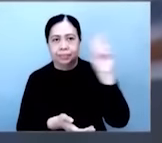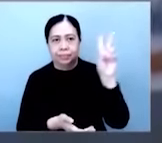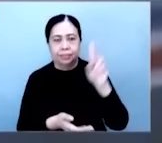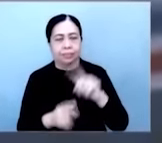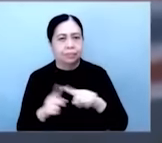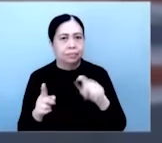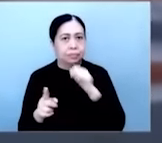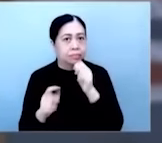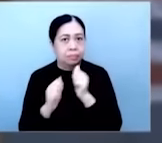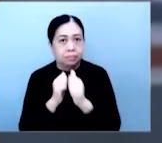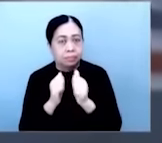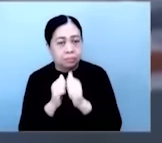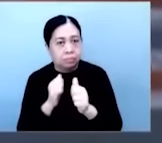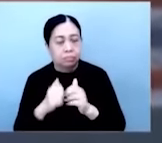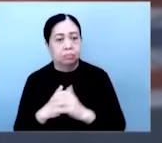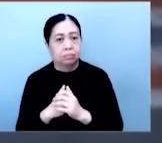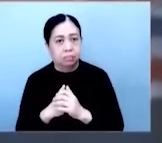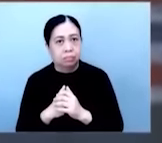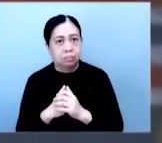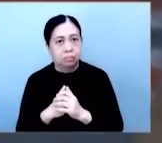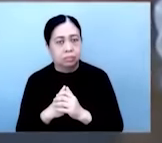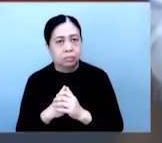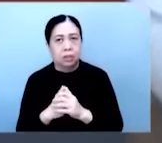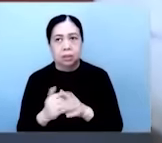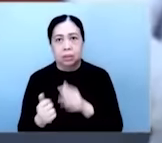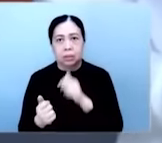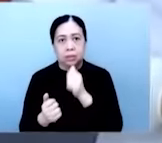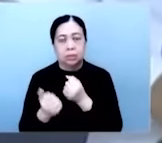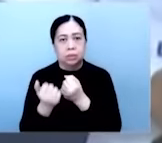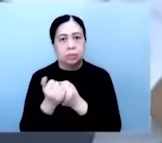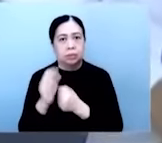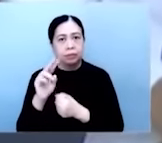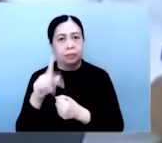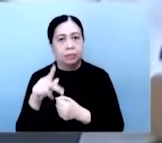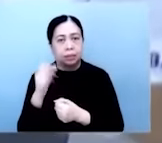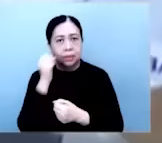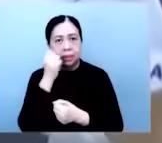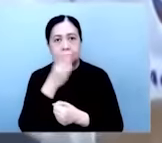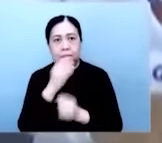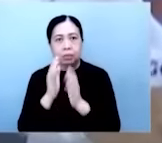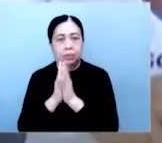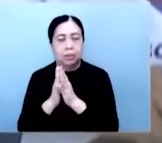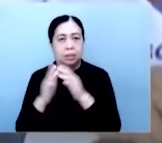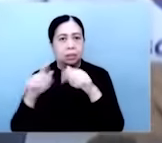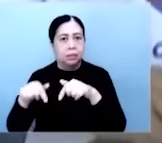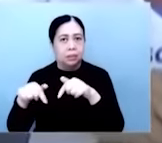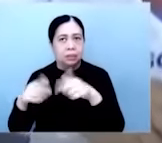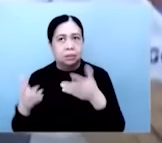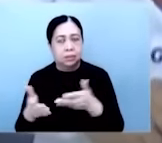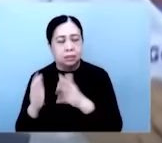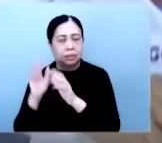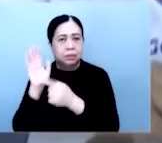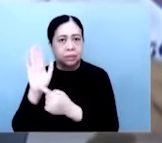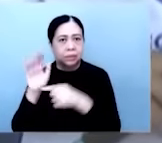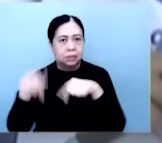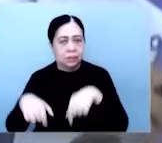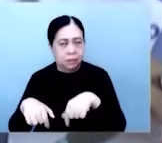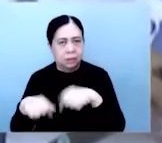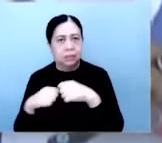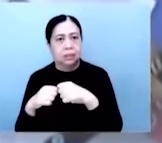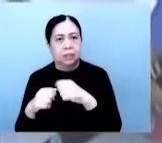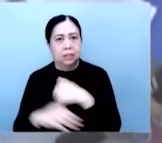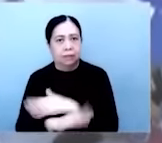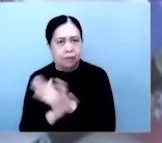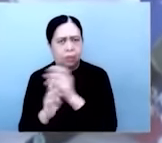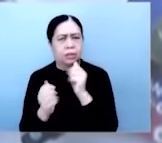ibig sabihin ito na hindi sinusuportahan ni VP Sara ang prayer rally dito naman sa Davao. Anya, kasama rin siya sa